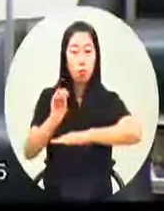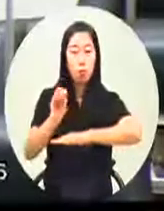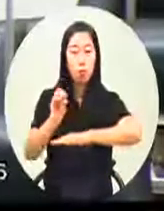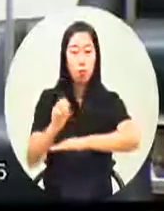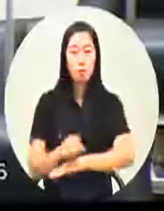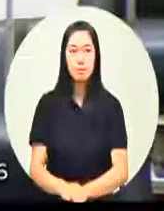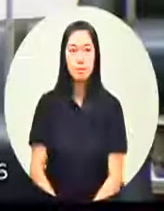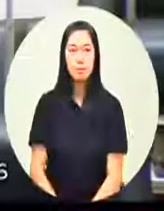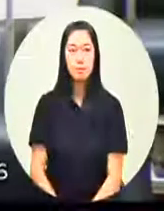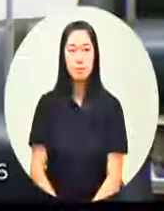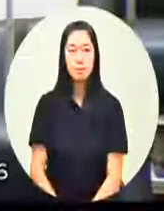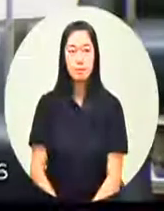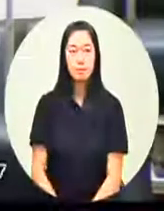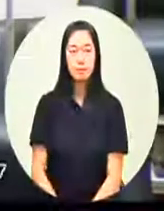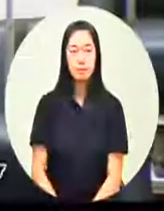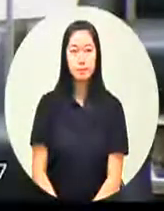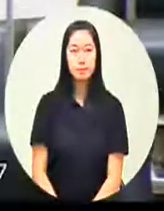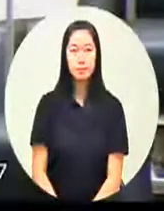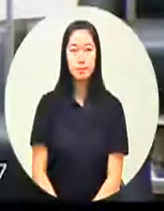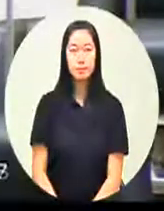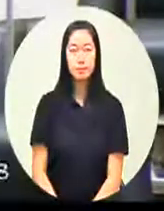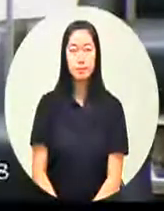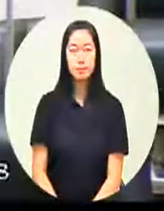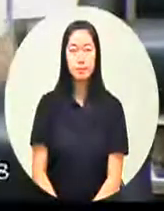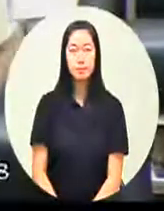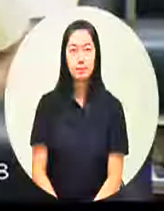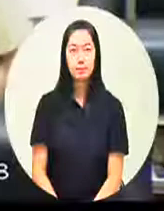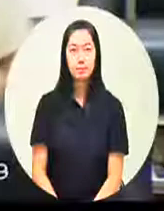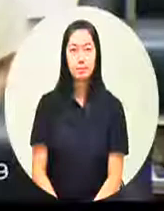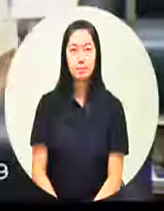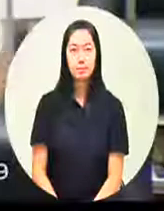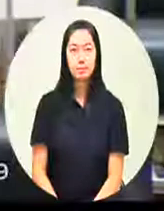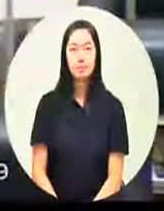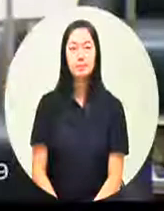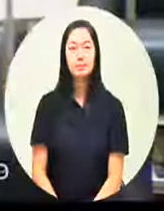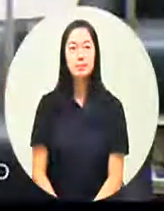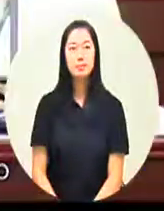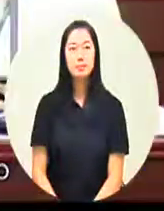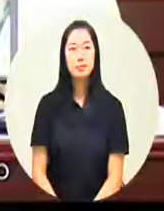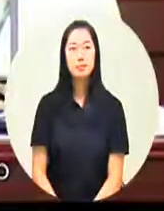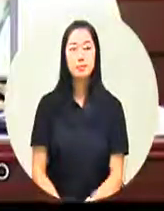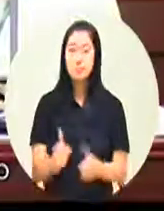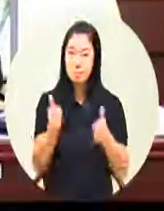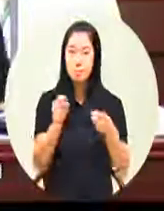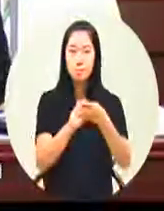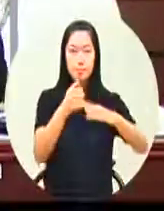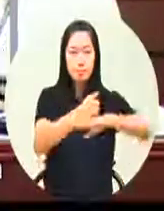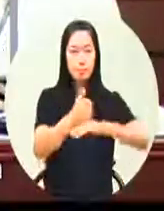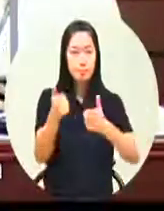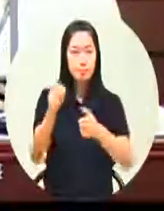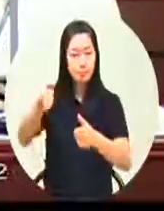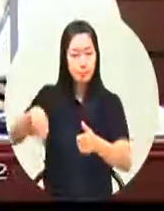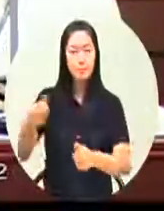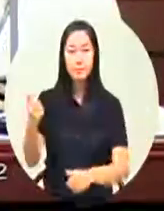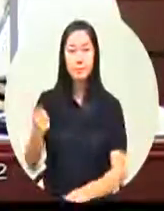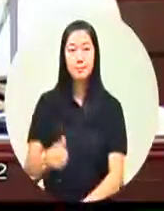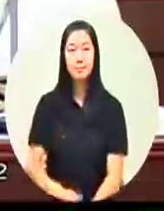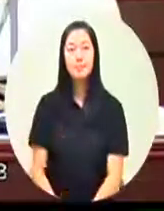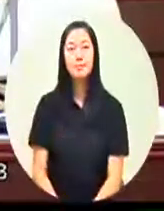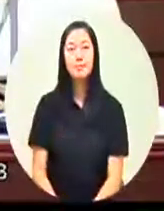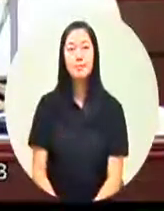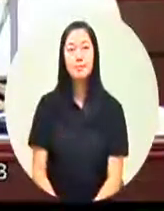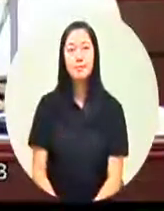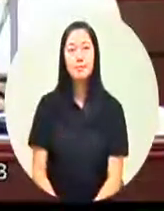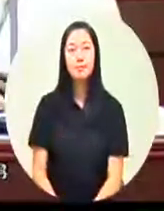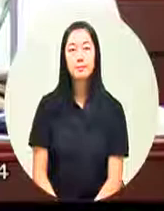交通方面有没有？ 陈局长请答复。 好，谢谢主席，谢谢刘议员。刘议员，有